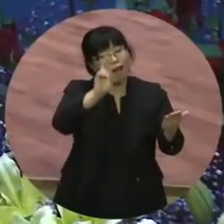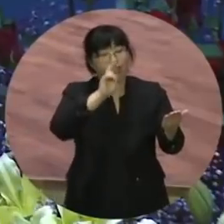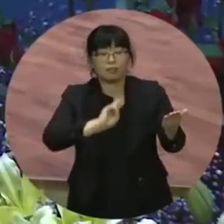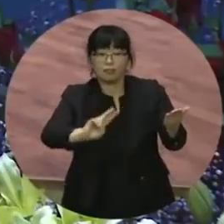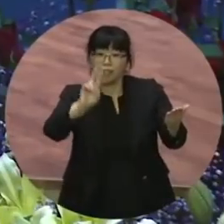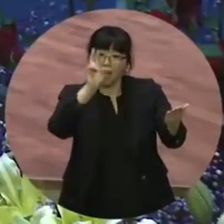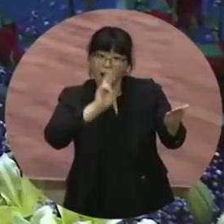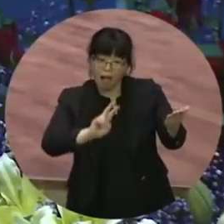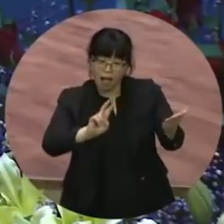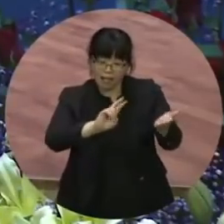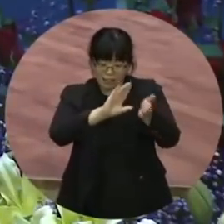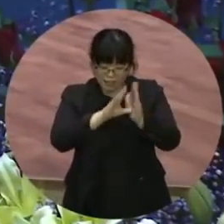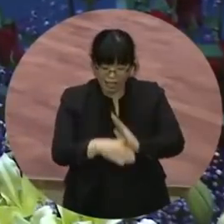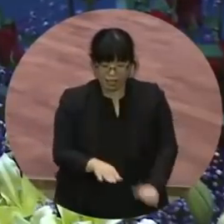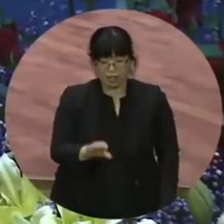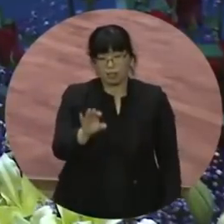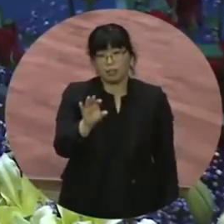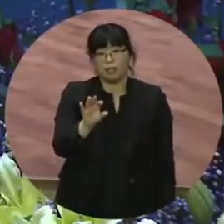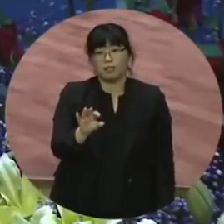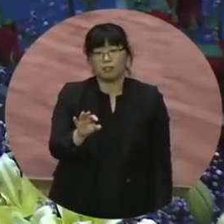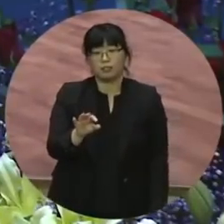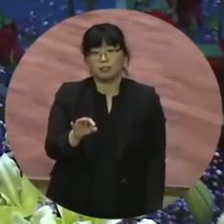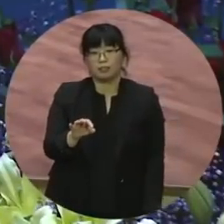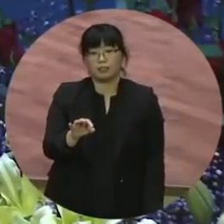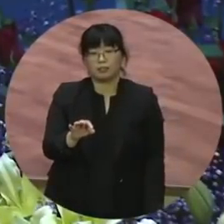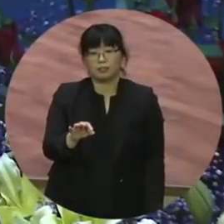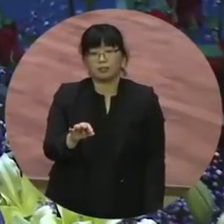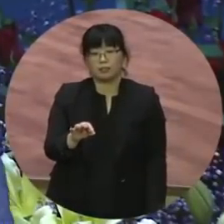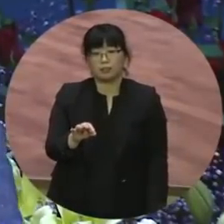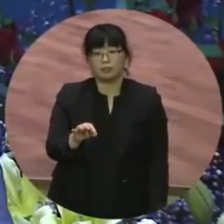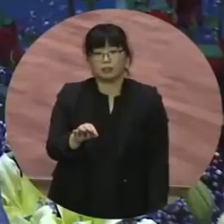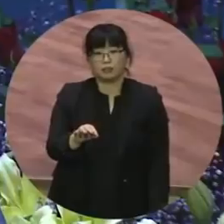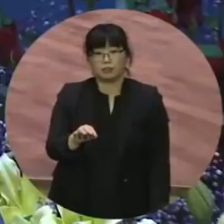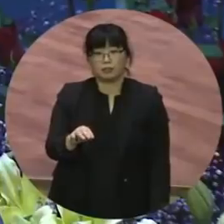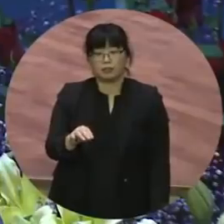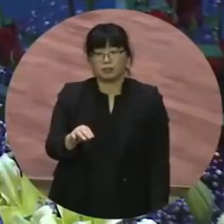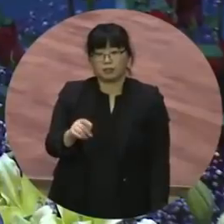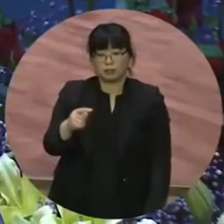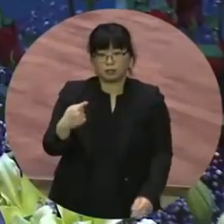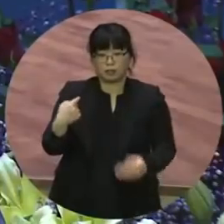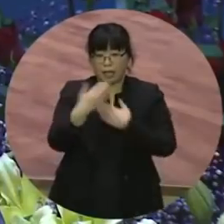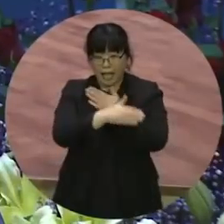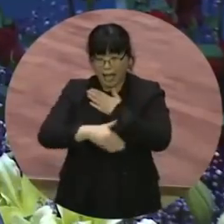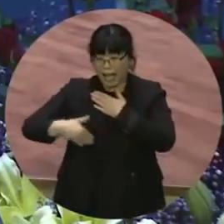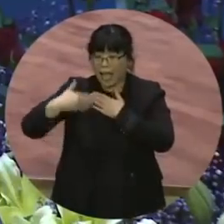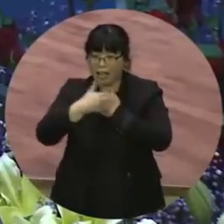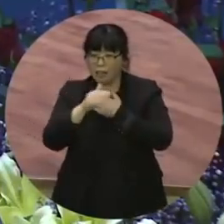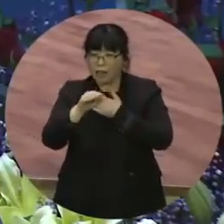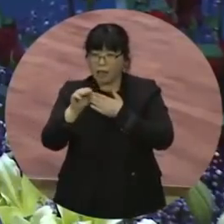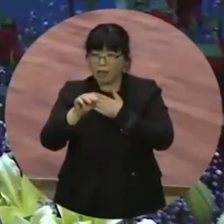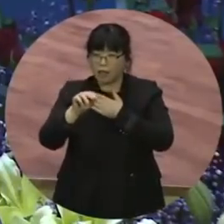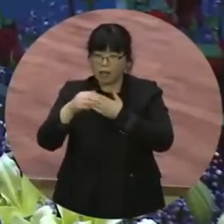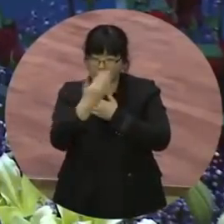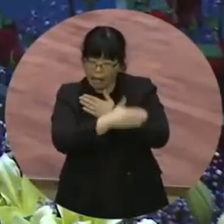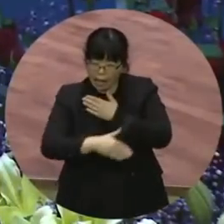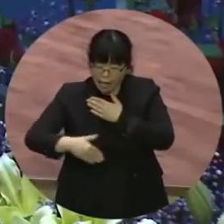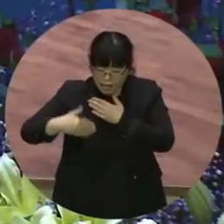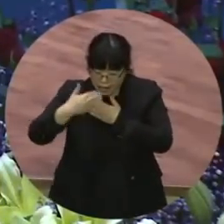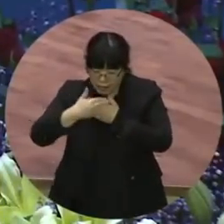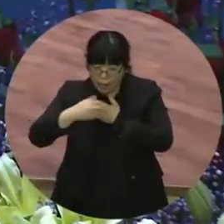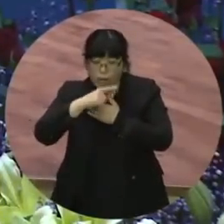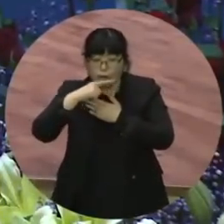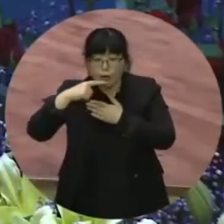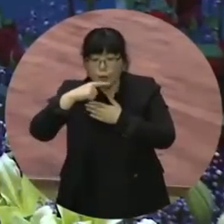세포 NK 그 세포 안에 조사를 하면요. 피검사를 쫙 하면요. 찬송을 많이 부르는